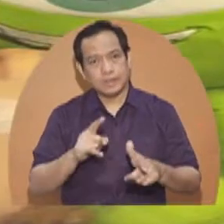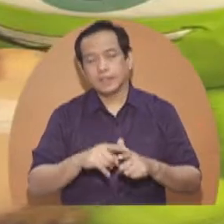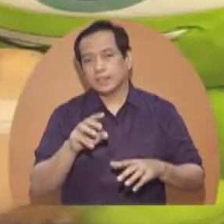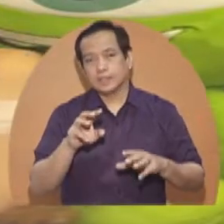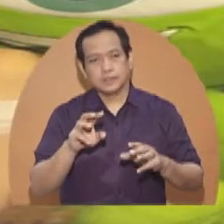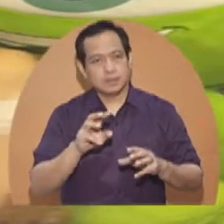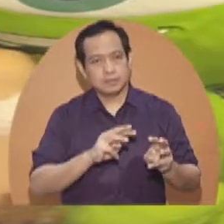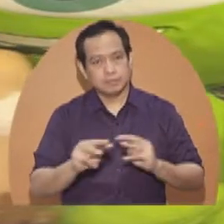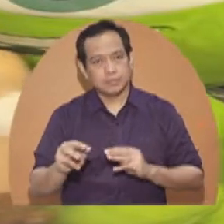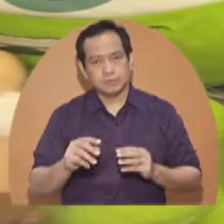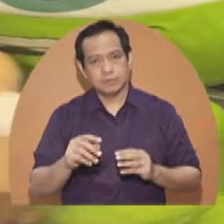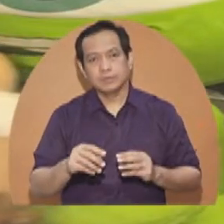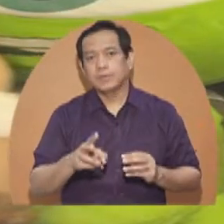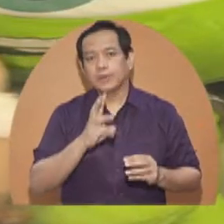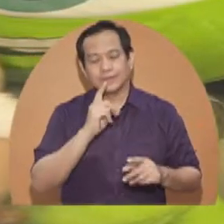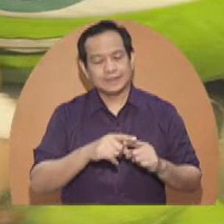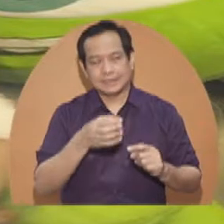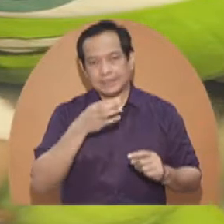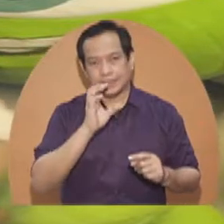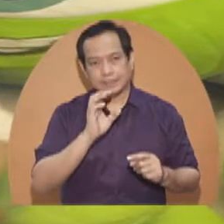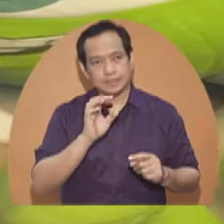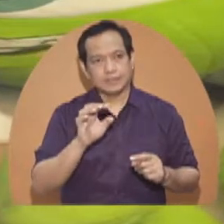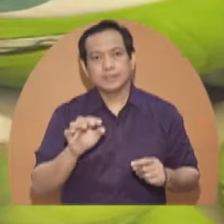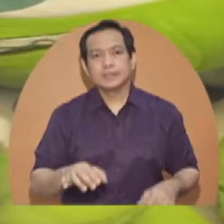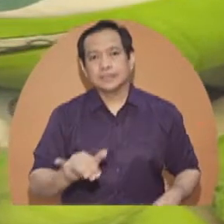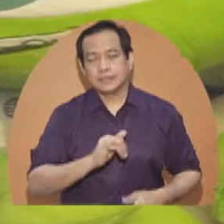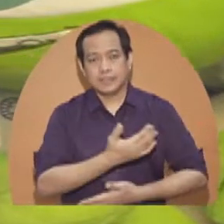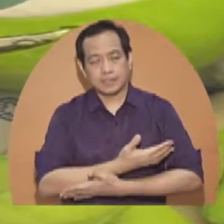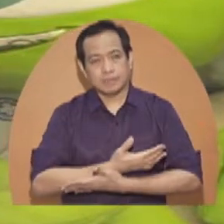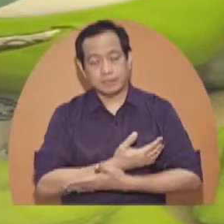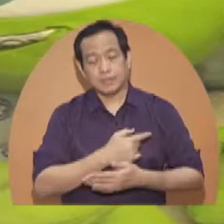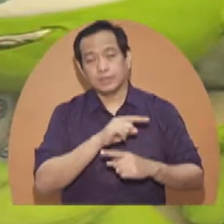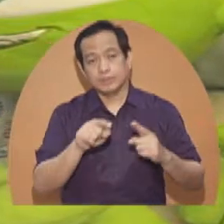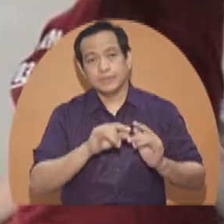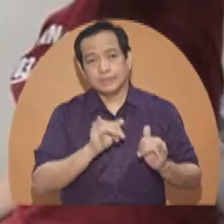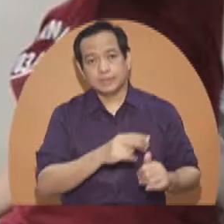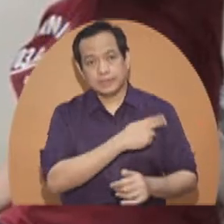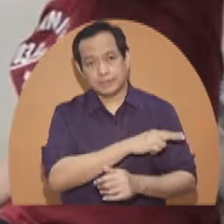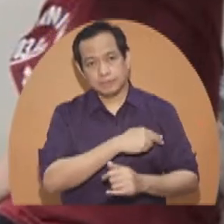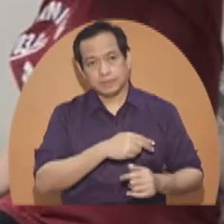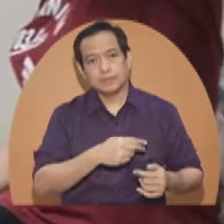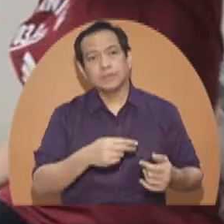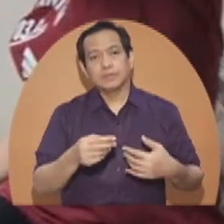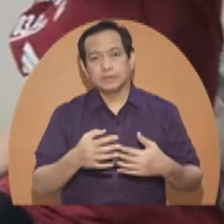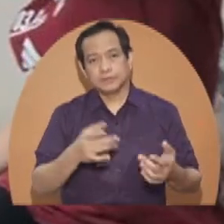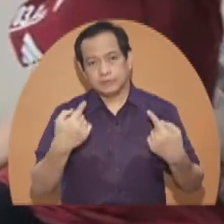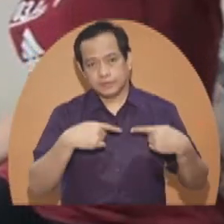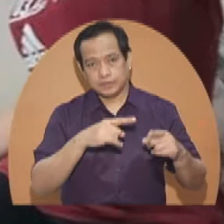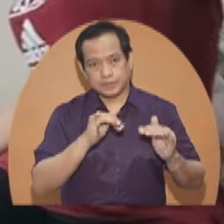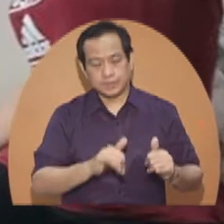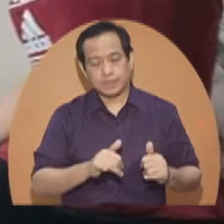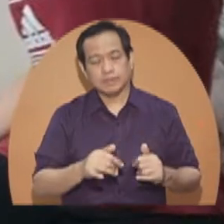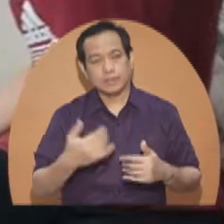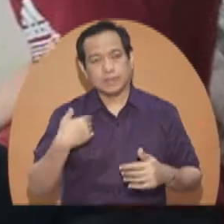siya nakakakain, kahit tubig, di niya nahiinom. Pero yun, habang nakasa hospital kami noon, talagang kahit nandun kami, tinetherapy